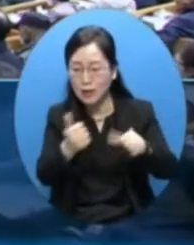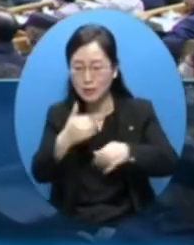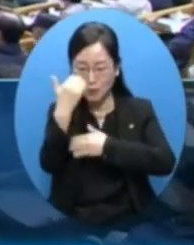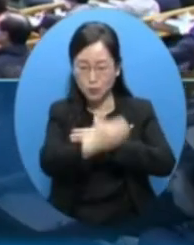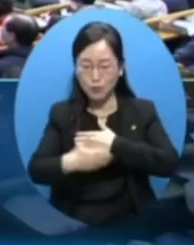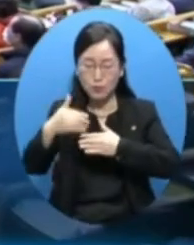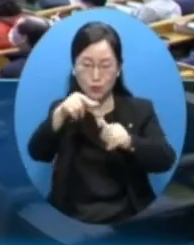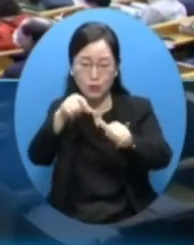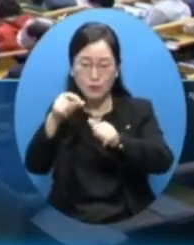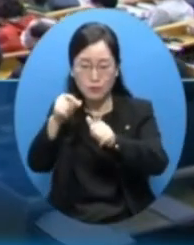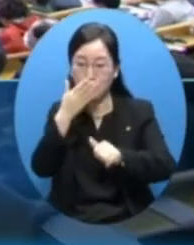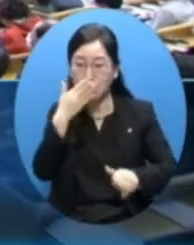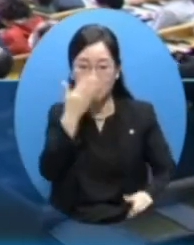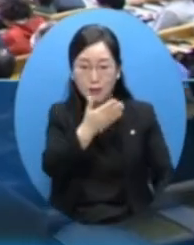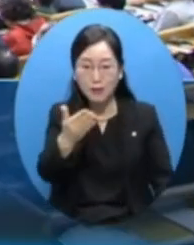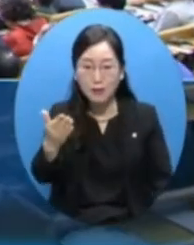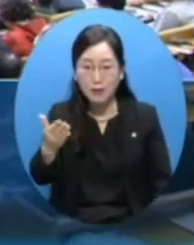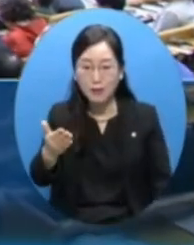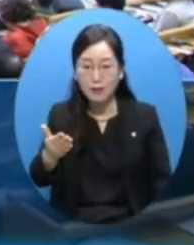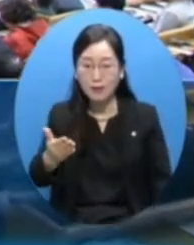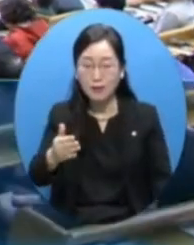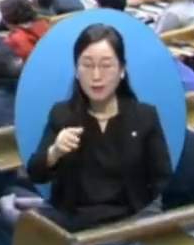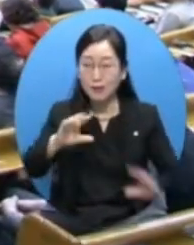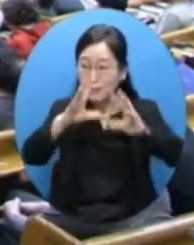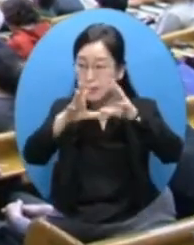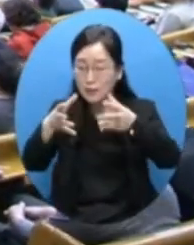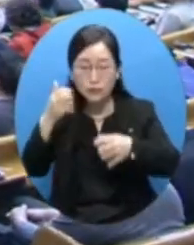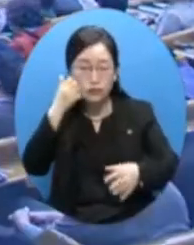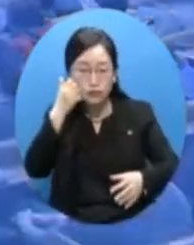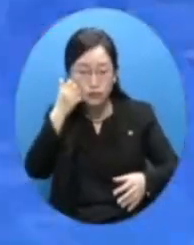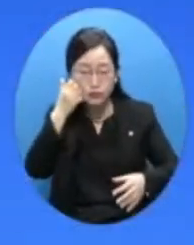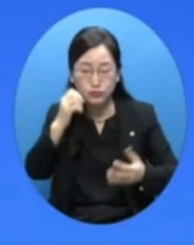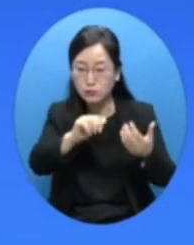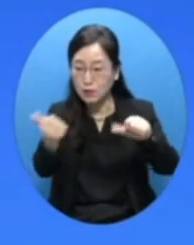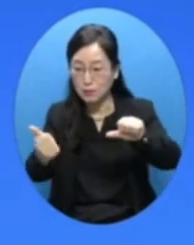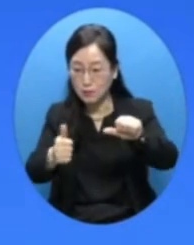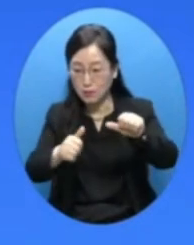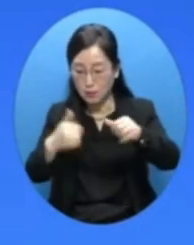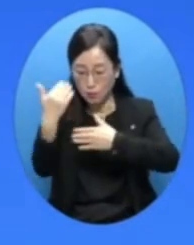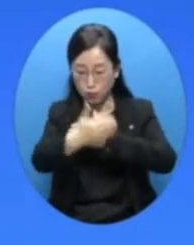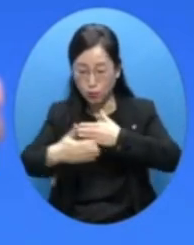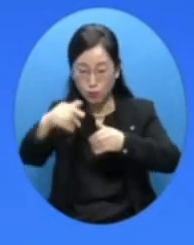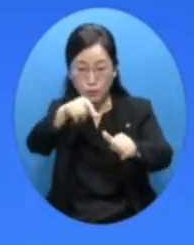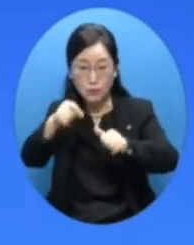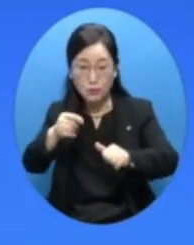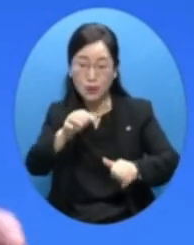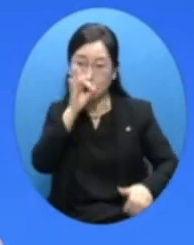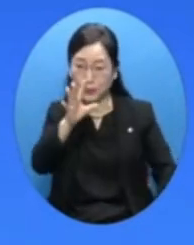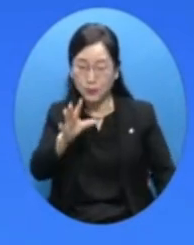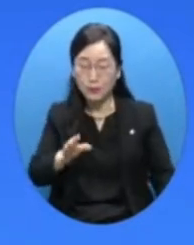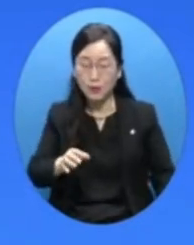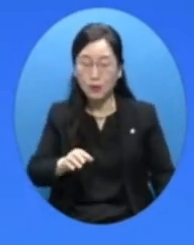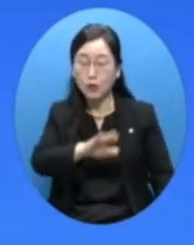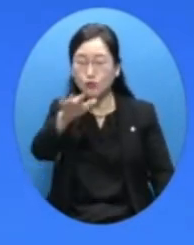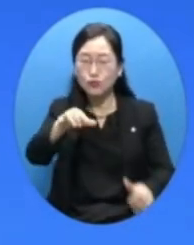나를 건져내랴. 이상 그 누구도 나를 이 사망의 몸에서 건져내지 못합니다. 우리 그저 예수